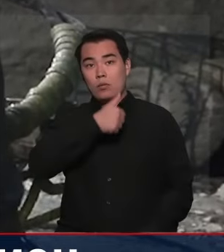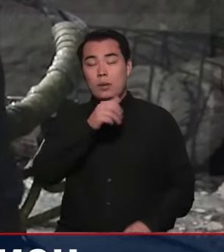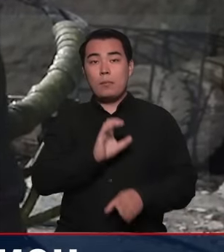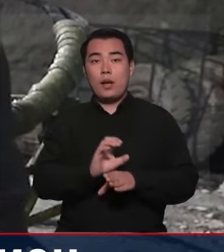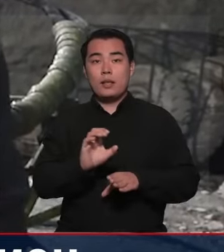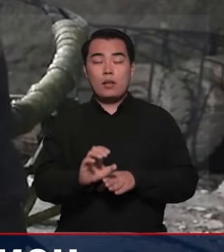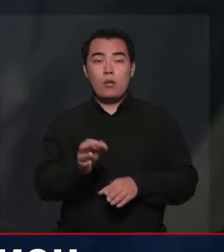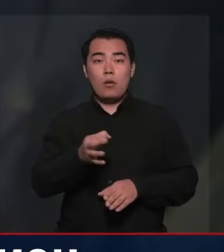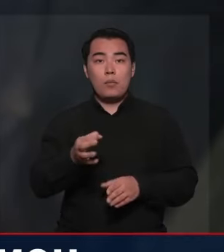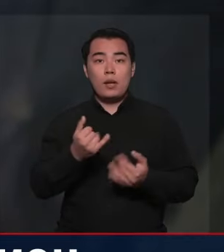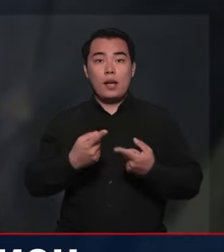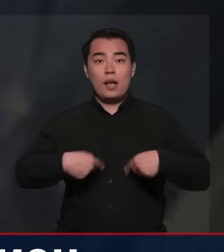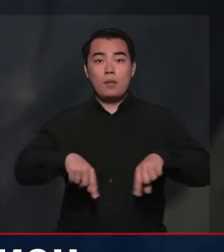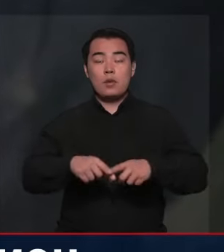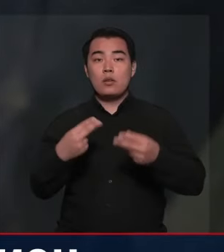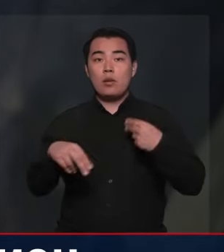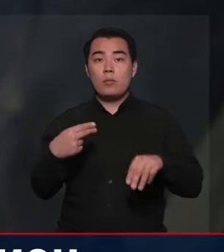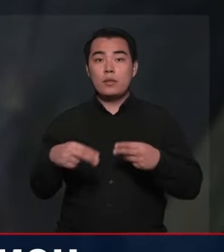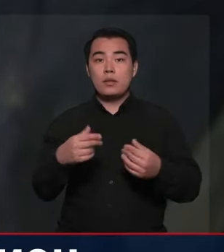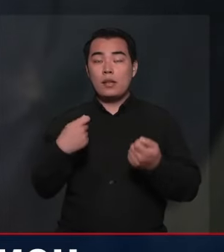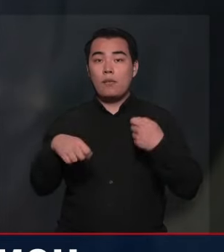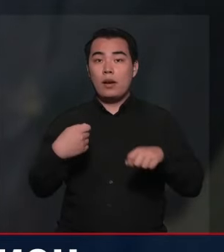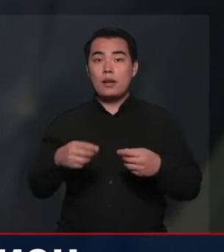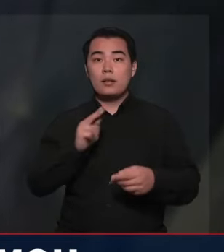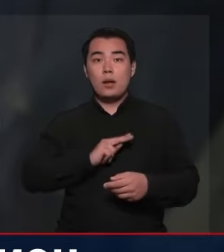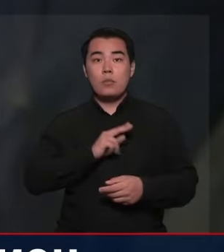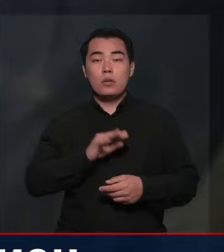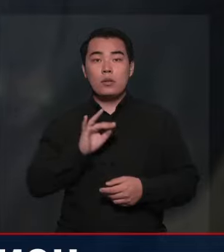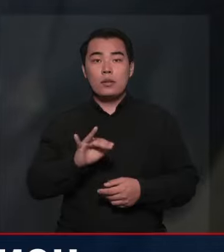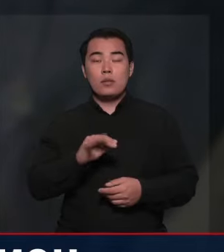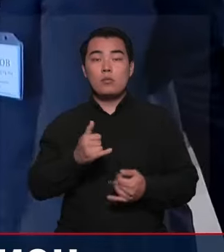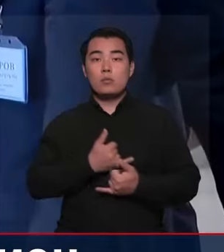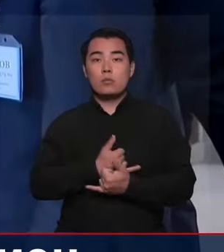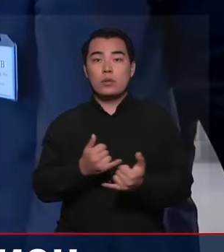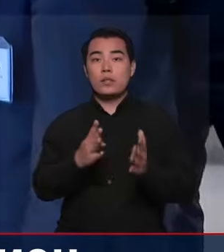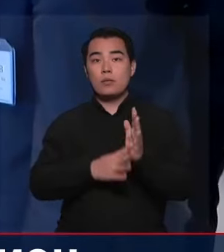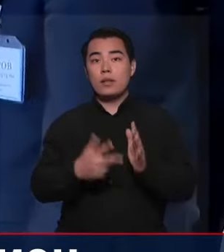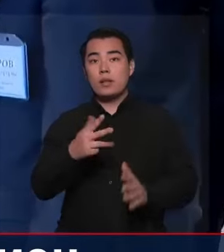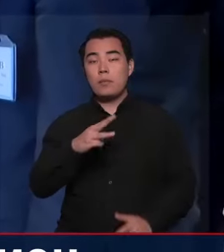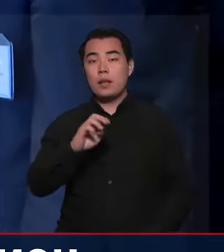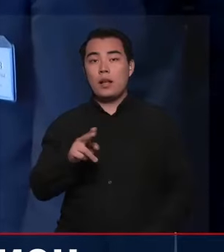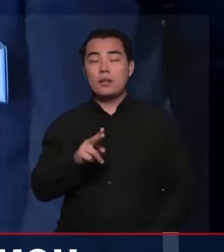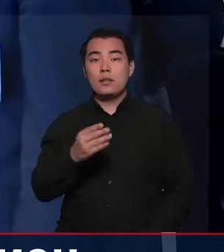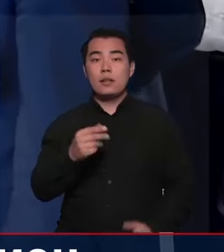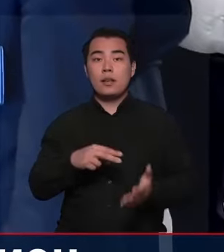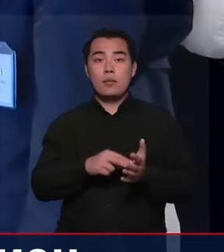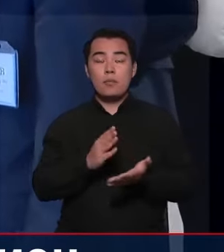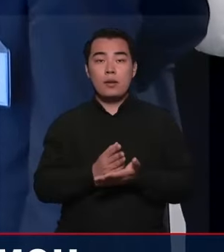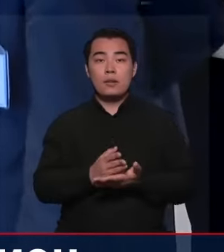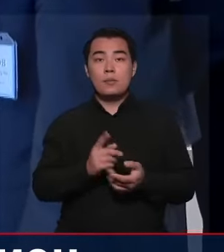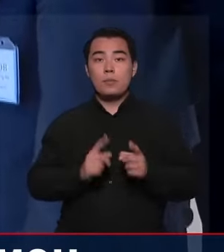поставщиков области корпорация закуплена товаров, работ и услуг почти на 93 миллиарда тенге. С